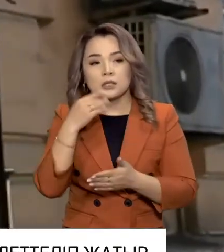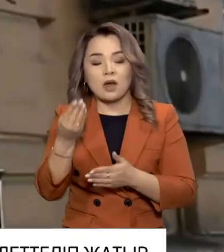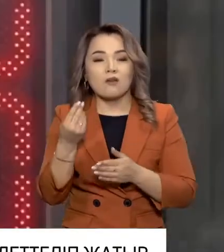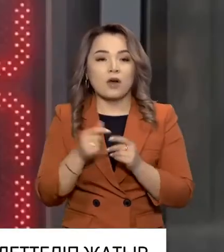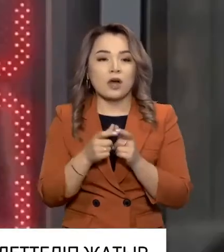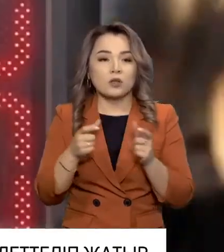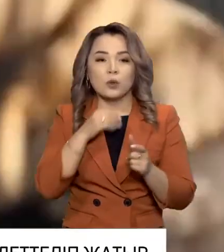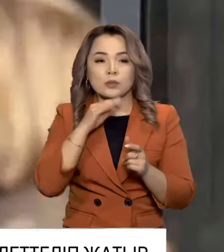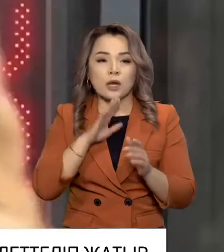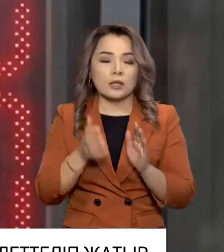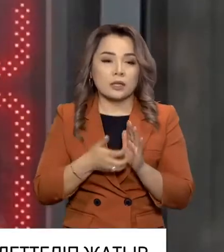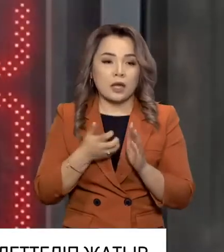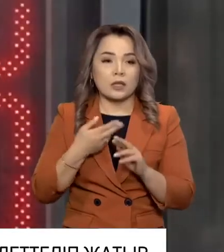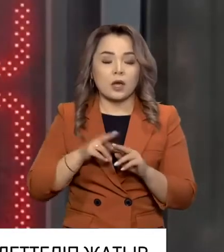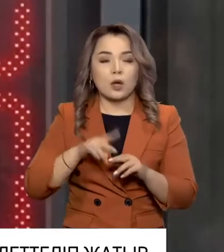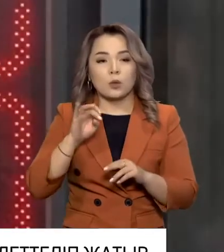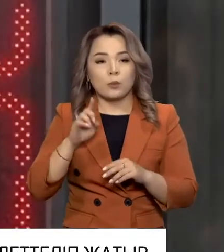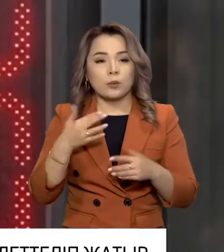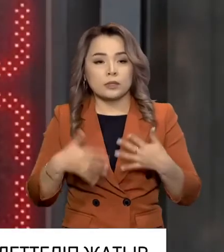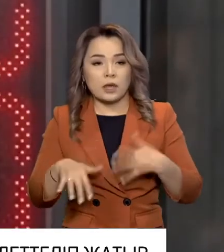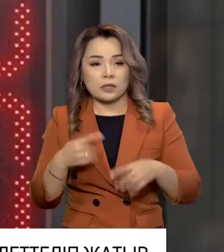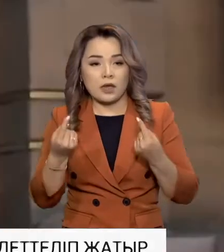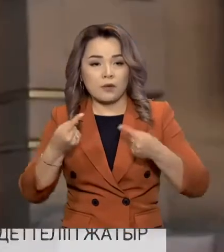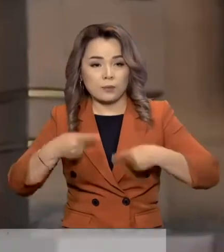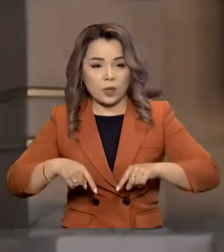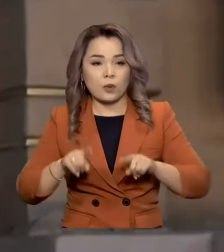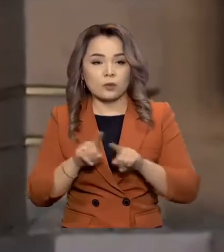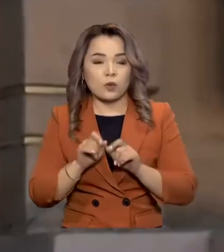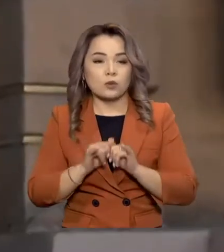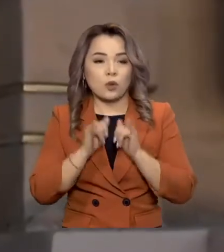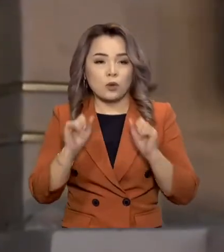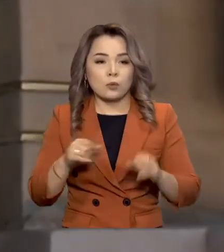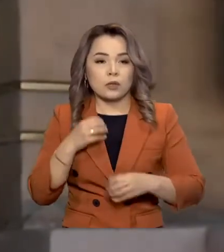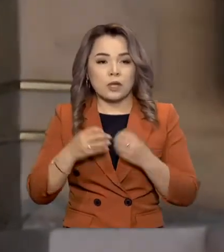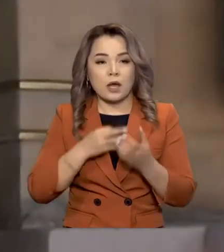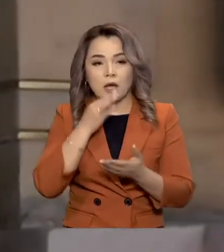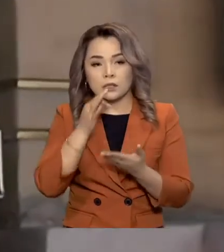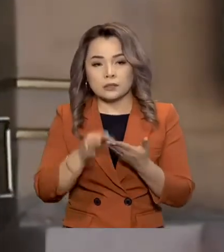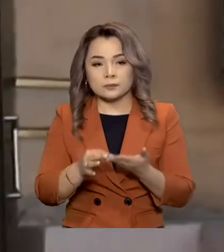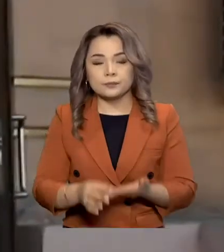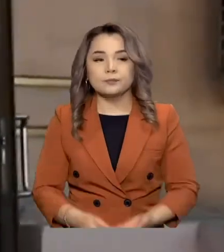валюта тапшылыққа айналып, рубль әлсіреп, инфляция күшейеді деген қауіп туындап отыр.